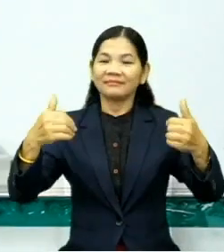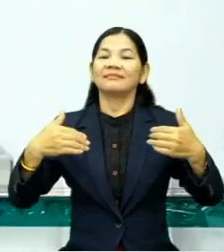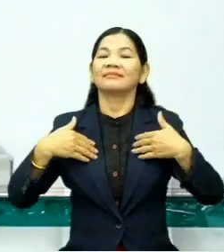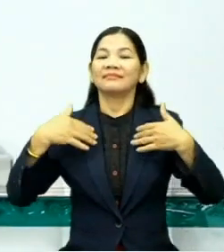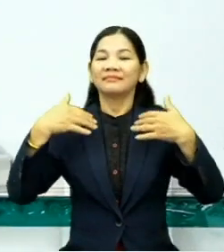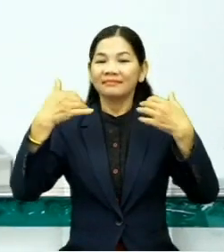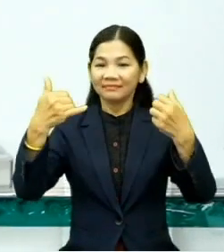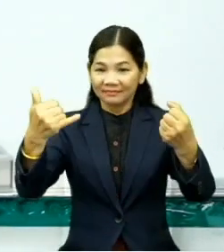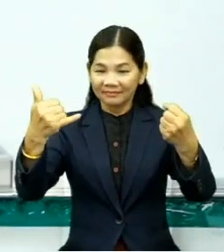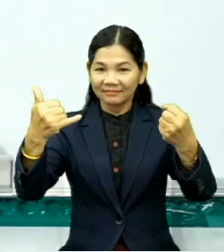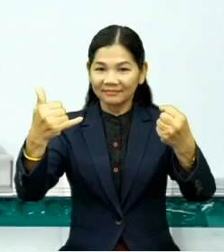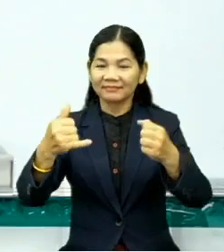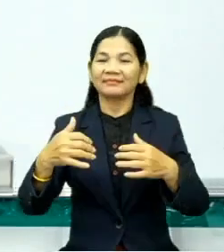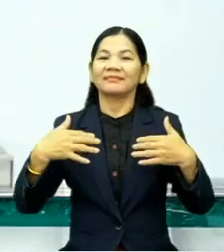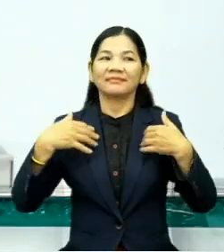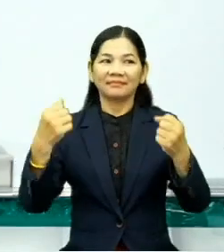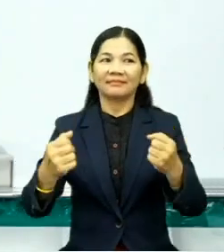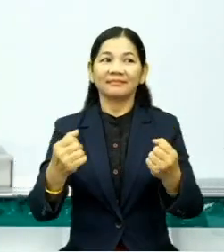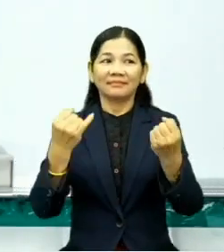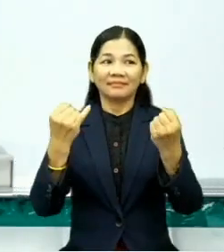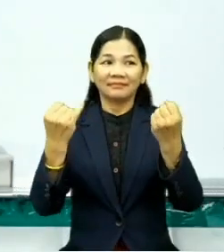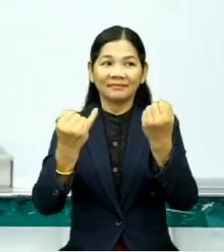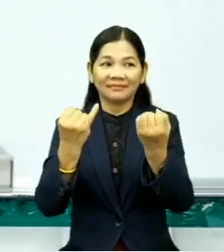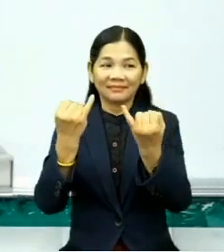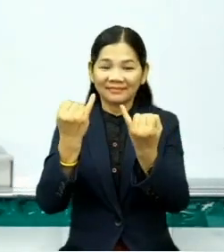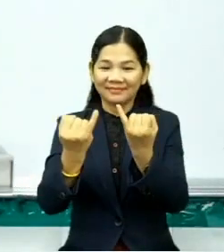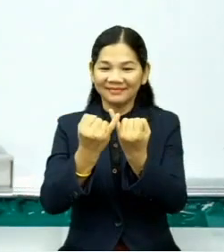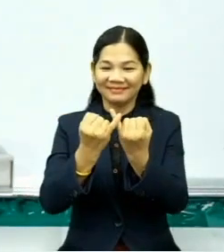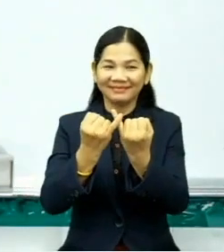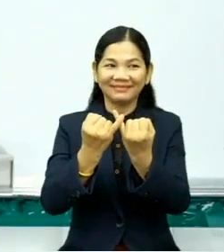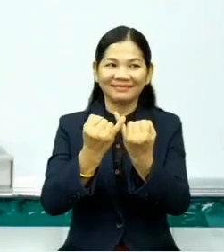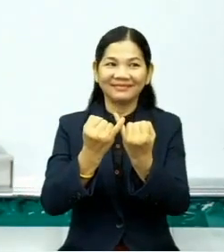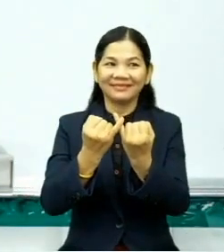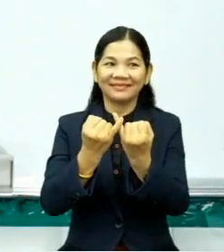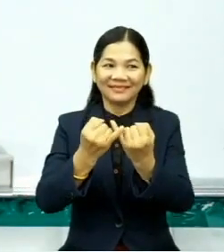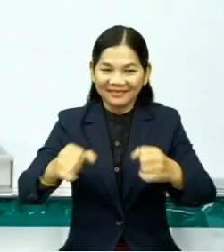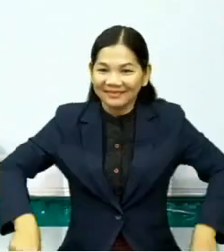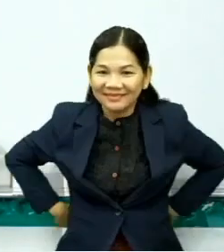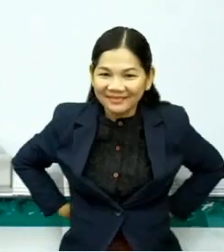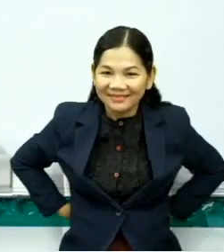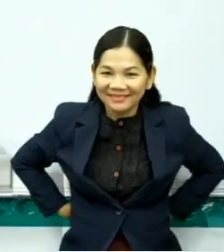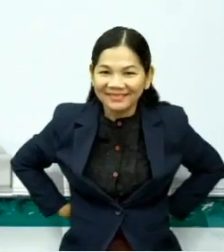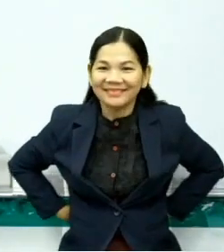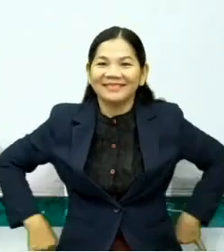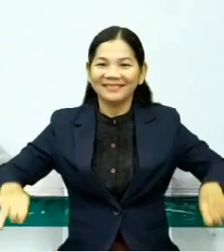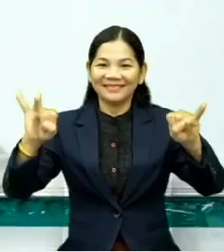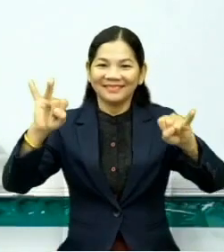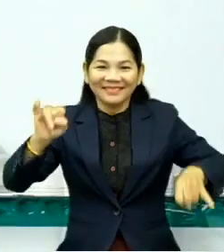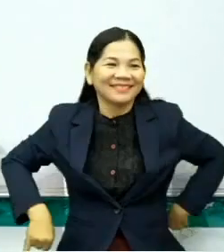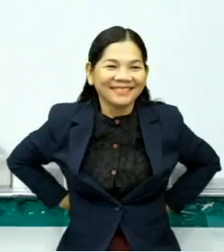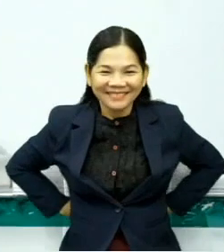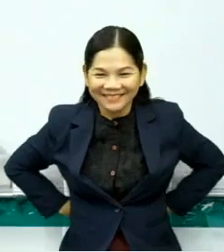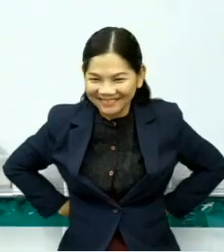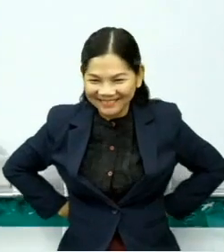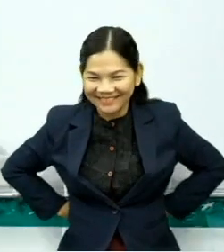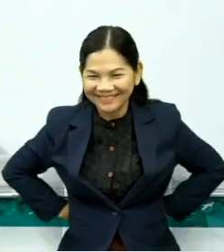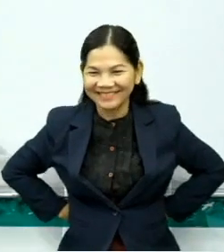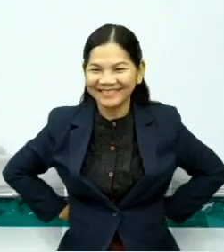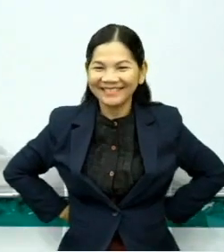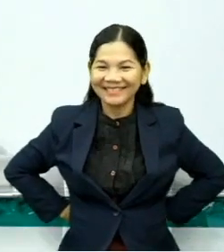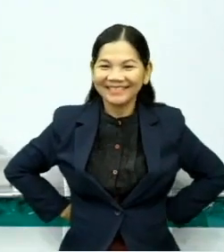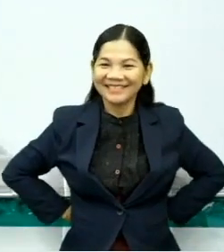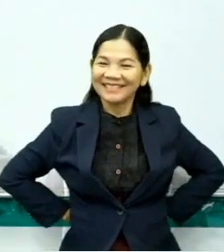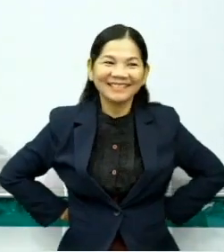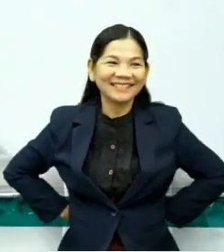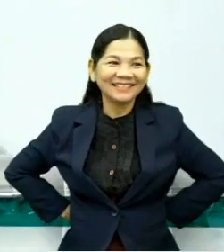ទេសុខសប្បាយទាំងប្រាណចិត្តនាងដៃនៅឯណានាងដៃ